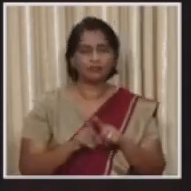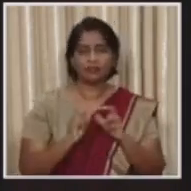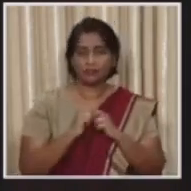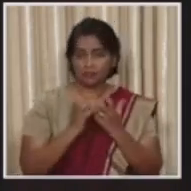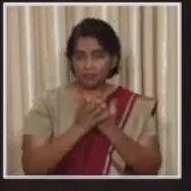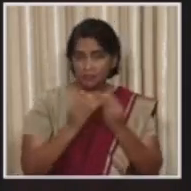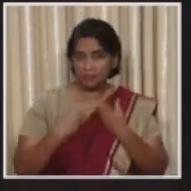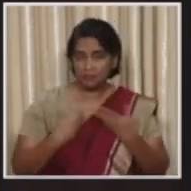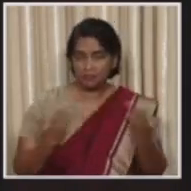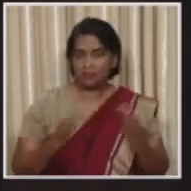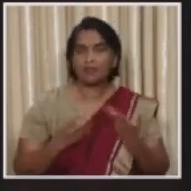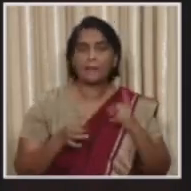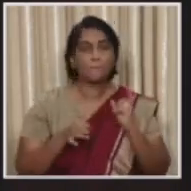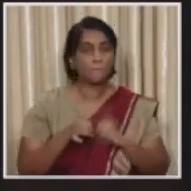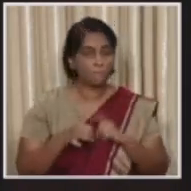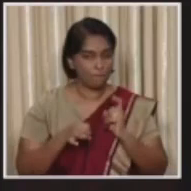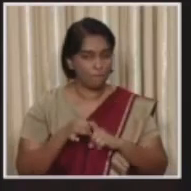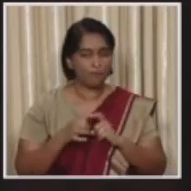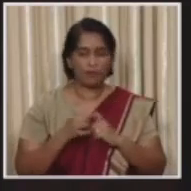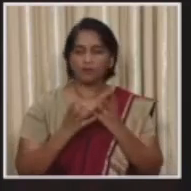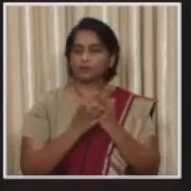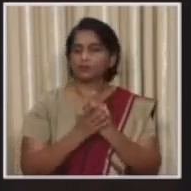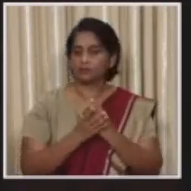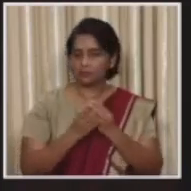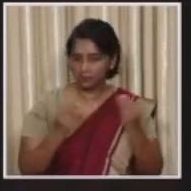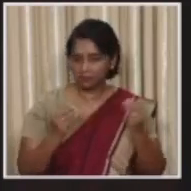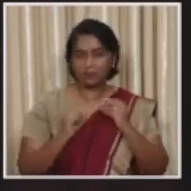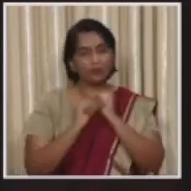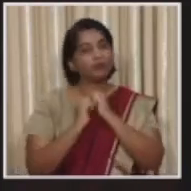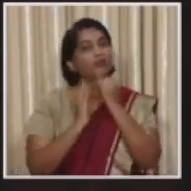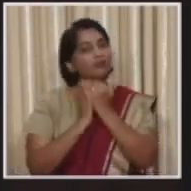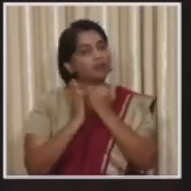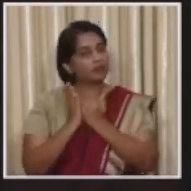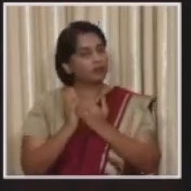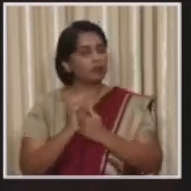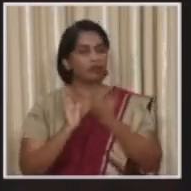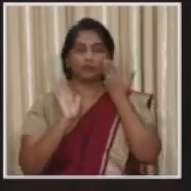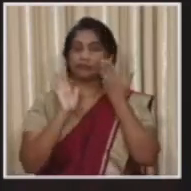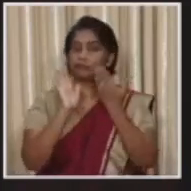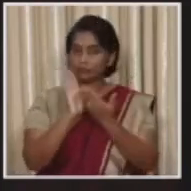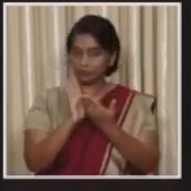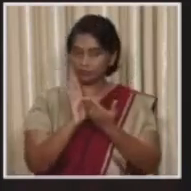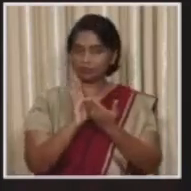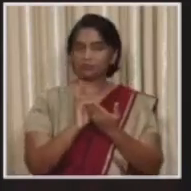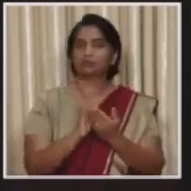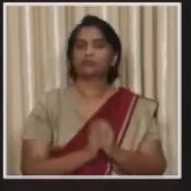විසඳීමට නොහැකි වූ ප්‍රශ්නයක් විසඳීම සඳහා වන වැඩපිළිවෙලක් යෝජනා කරන්න